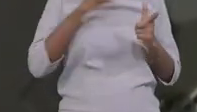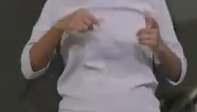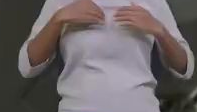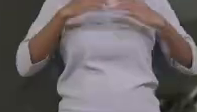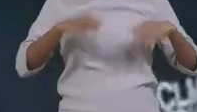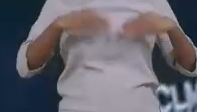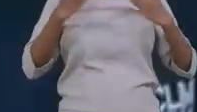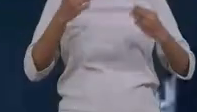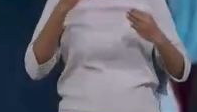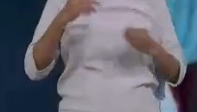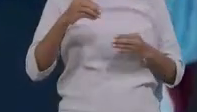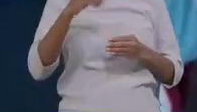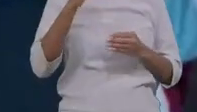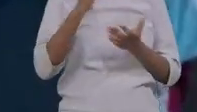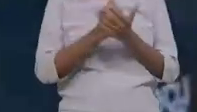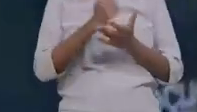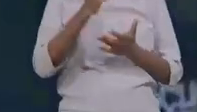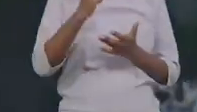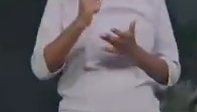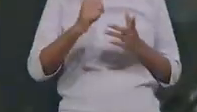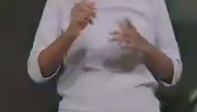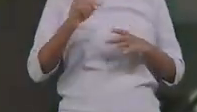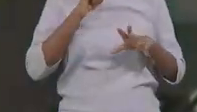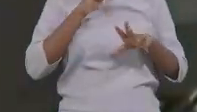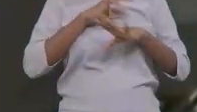le Seigneur t'a donné un nouveau nom.